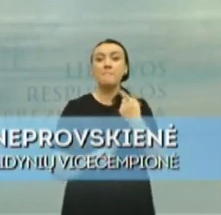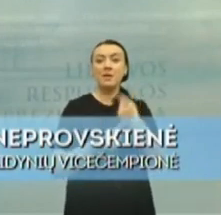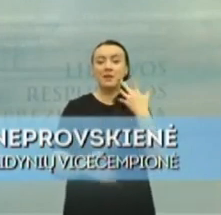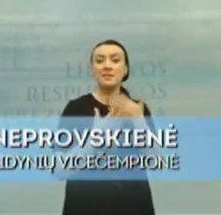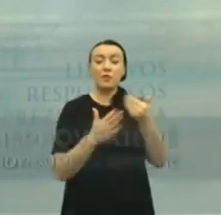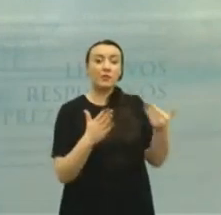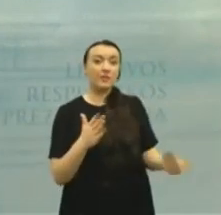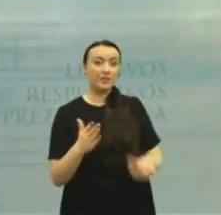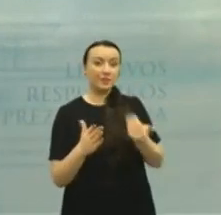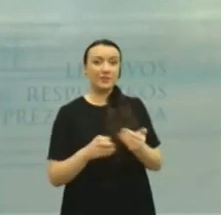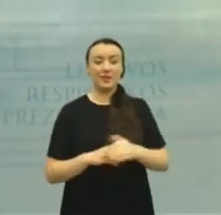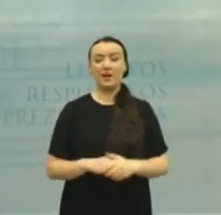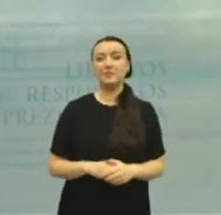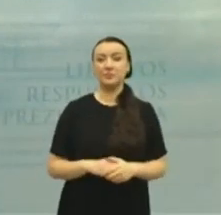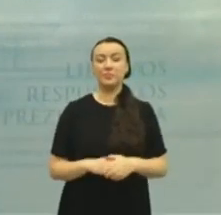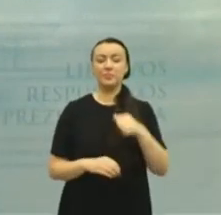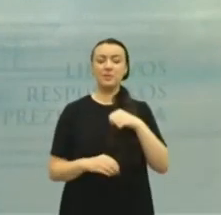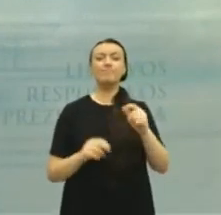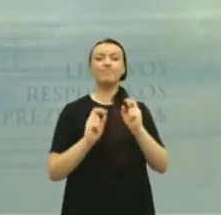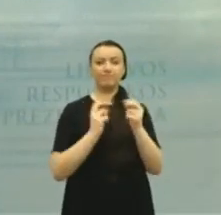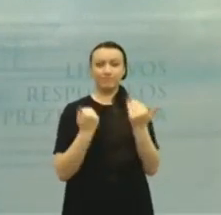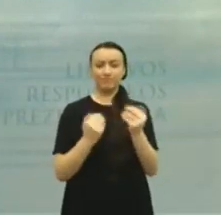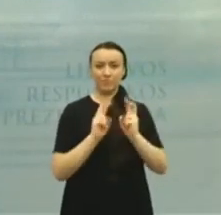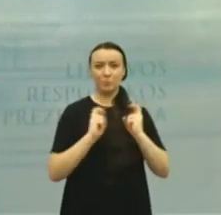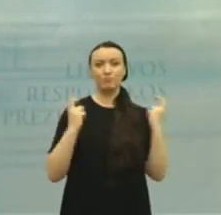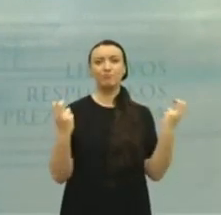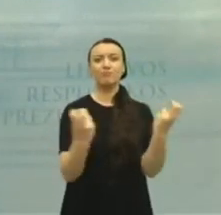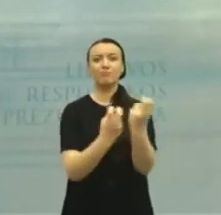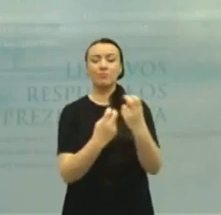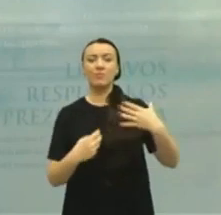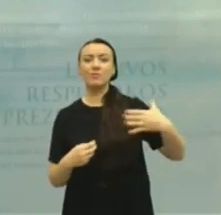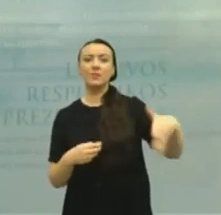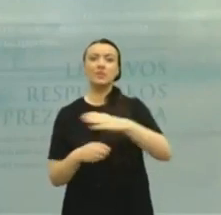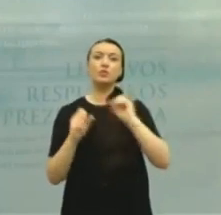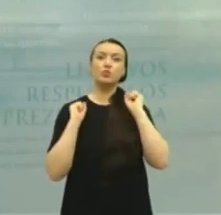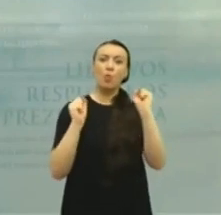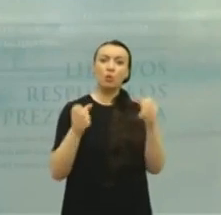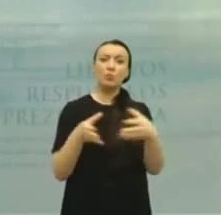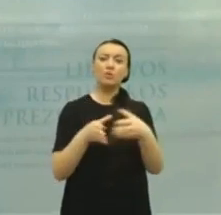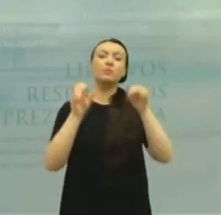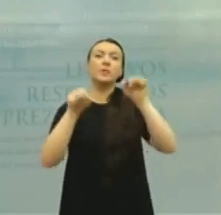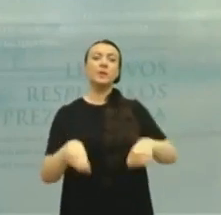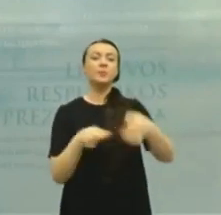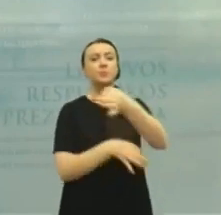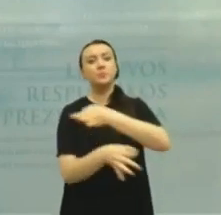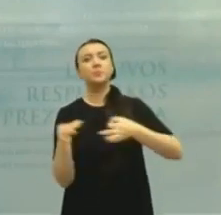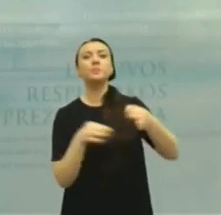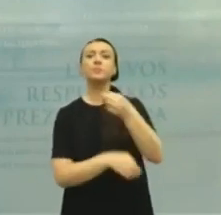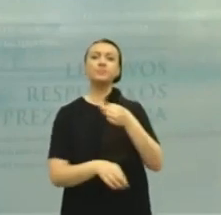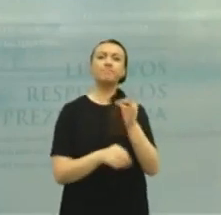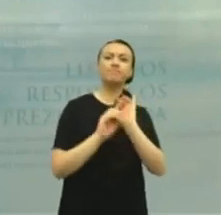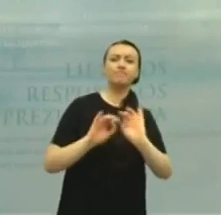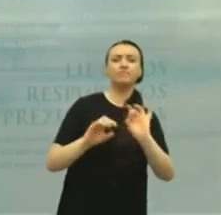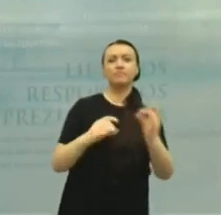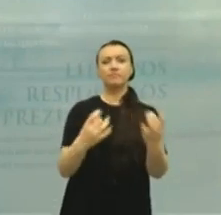savo gyvenime mes susėdome visi kartu, visa sporto bendruomenė ir galėjome aptarti visas